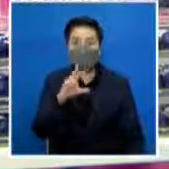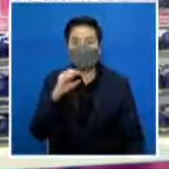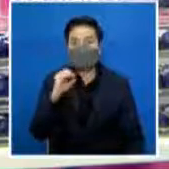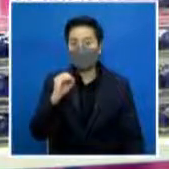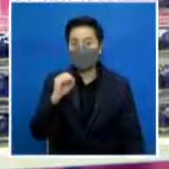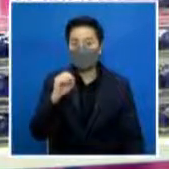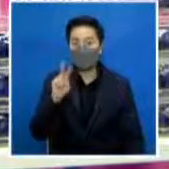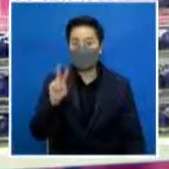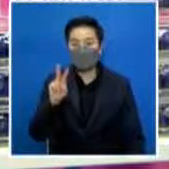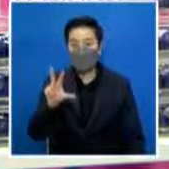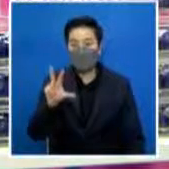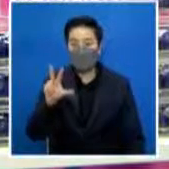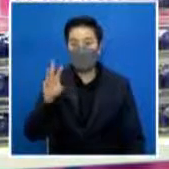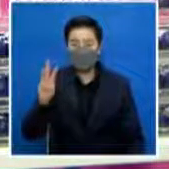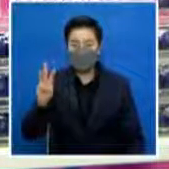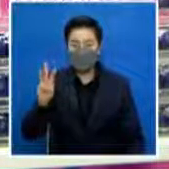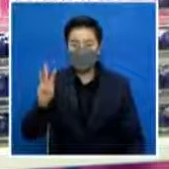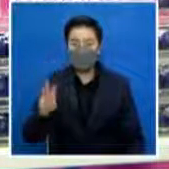2453036